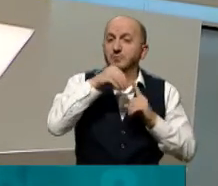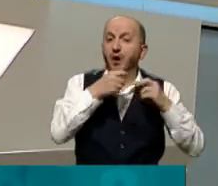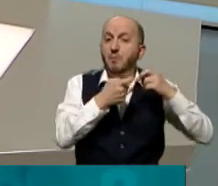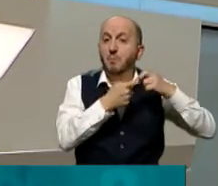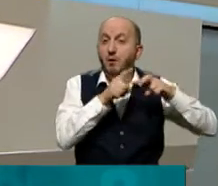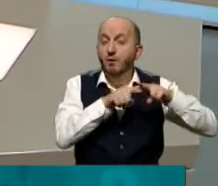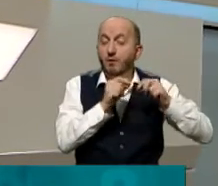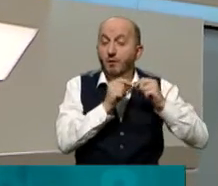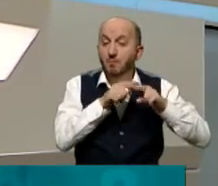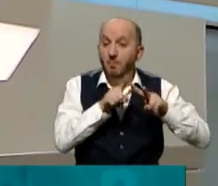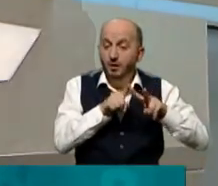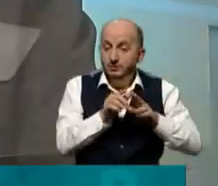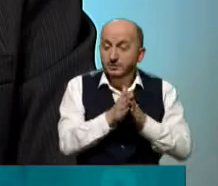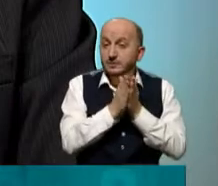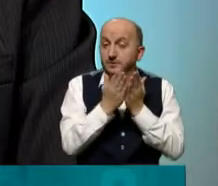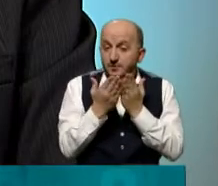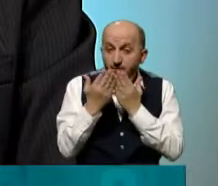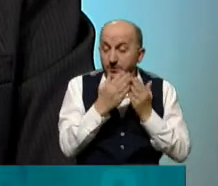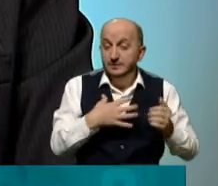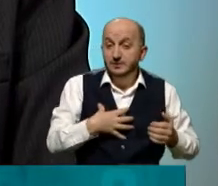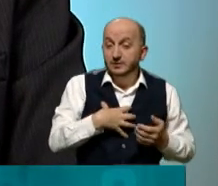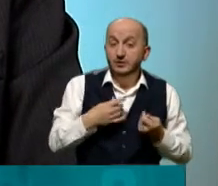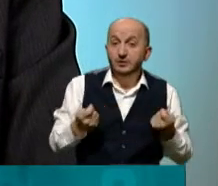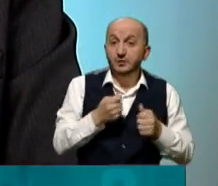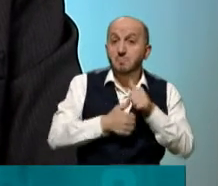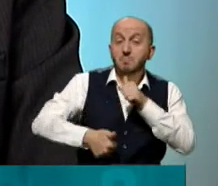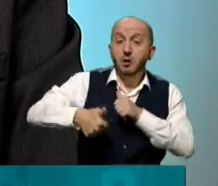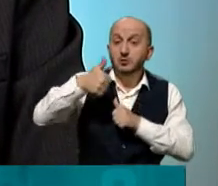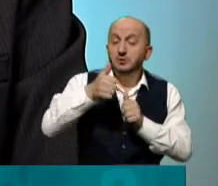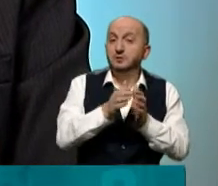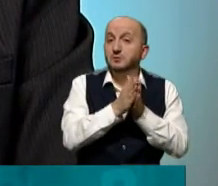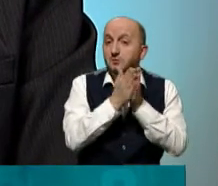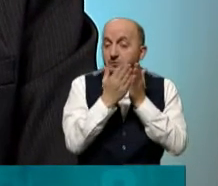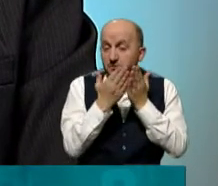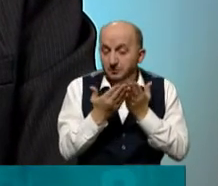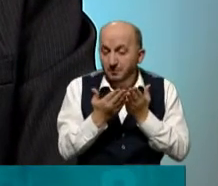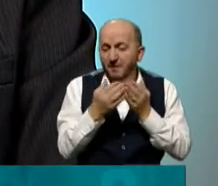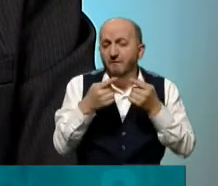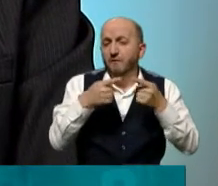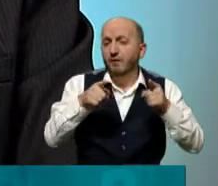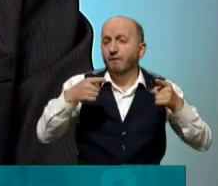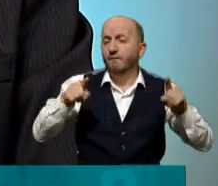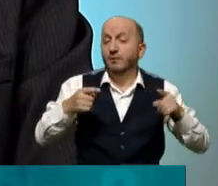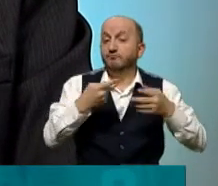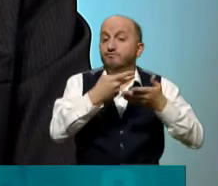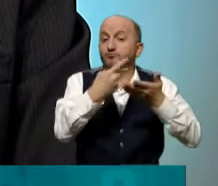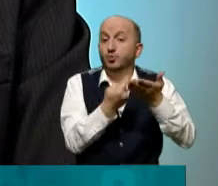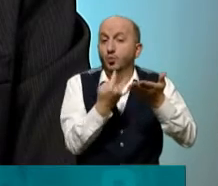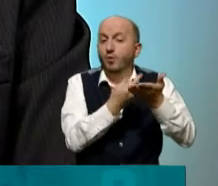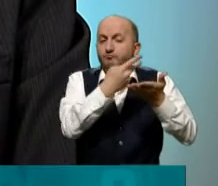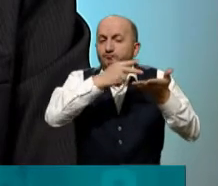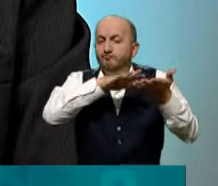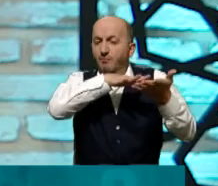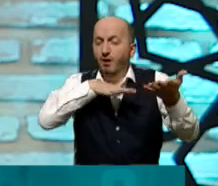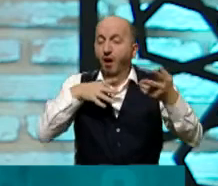bazen Diyanet İşleri Başkanı'nın tefsir kitabını, hı hı. bazen de yani farklı tefsirlerden göz gezdiriyorsunuz.